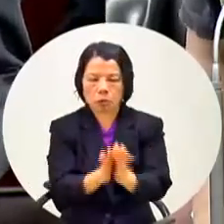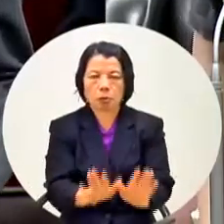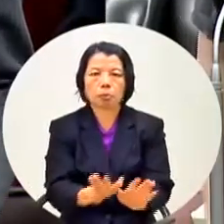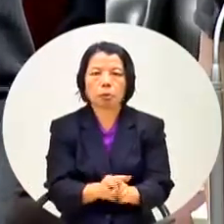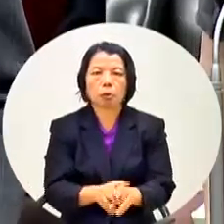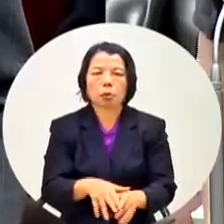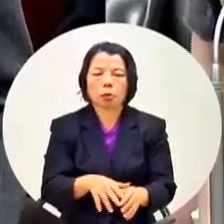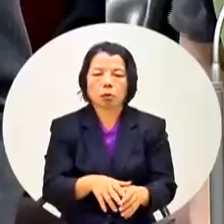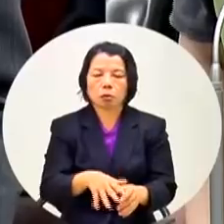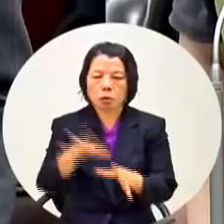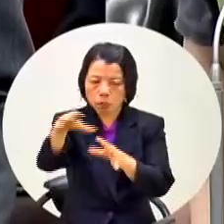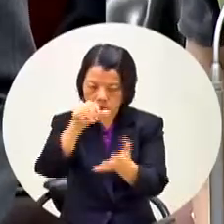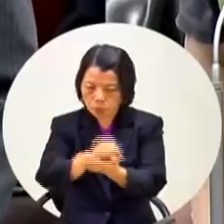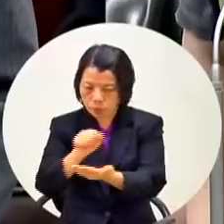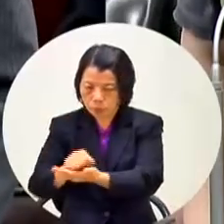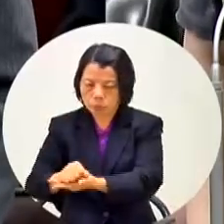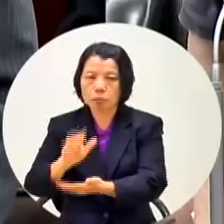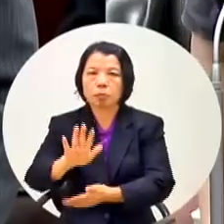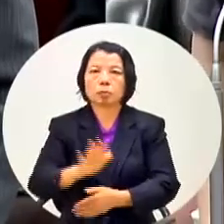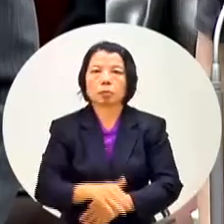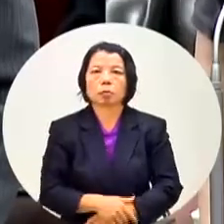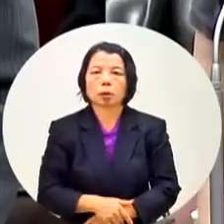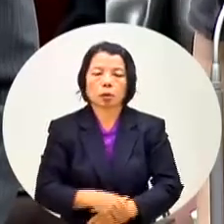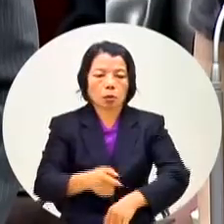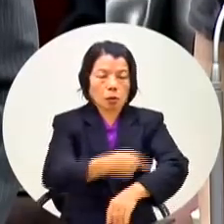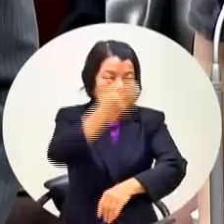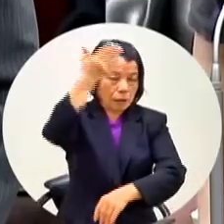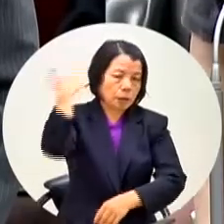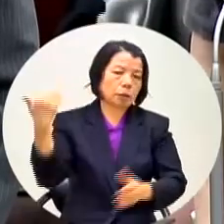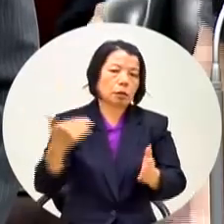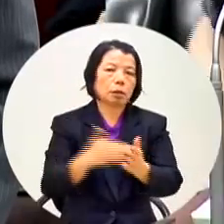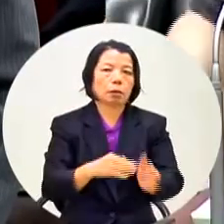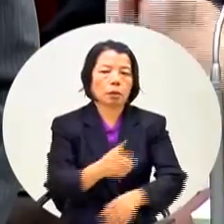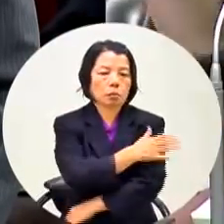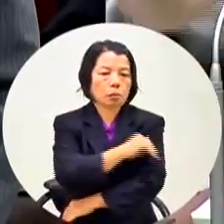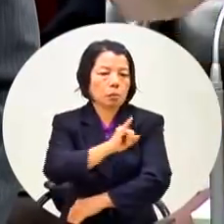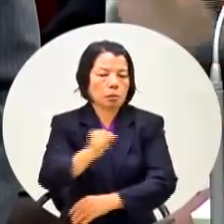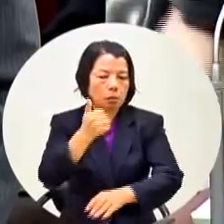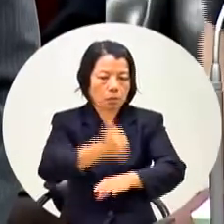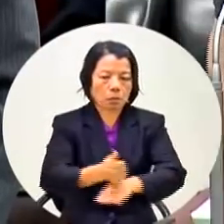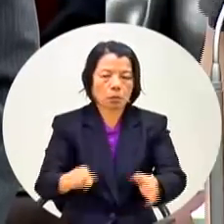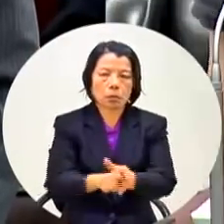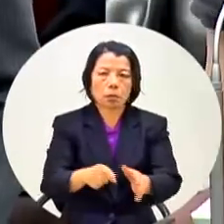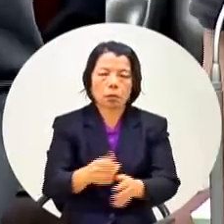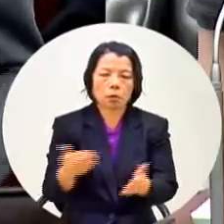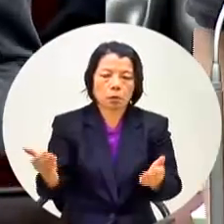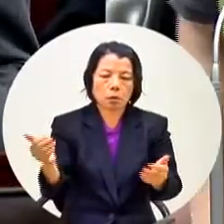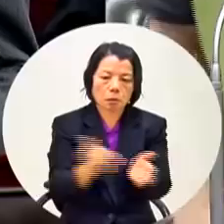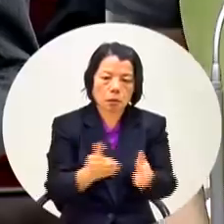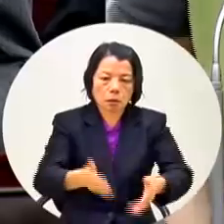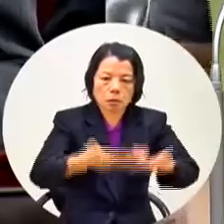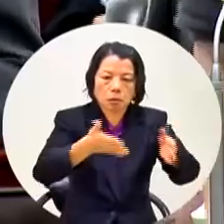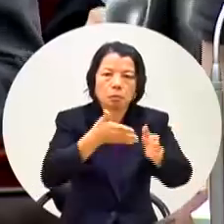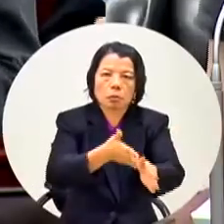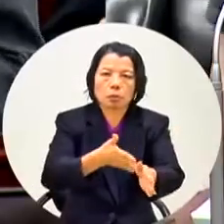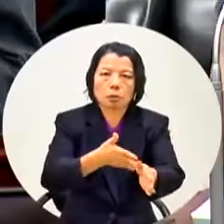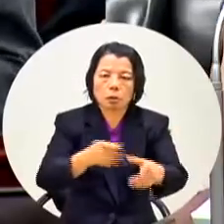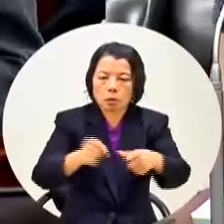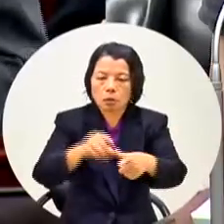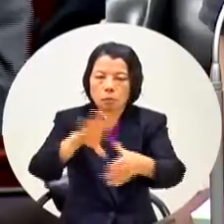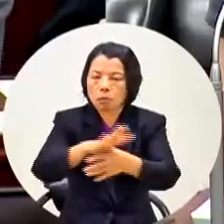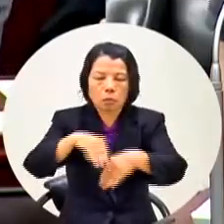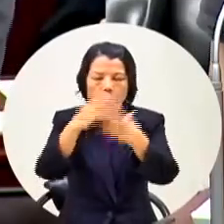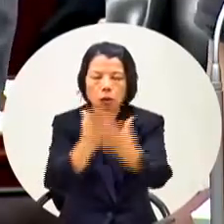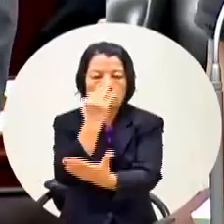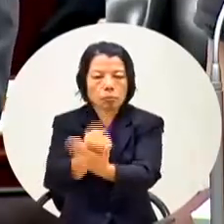说从过去陈局市政府开始做轻轨这个时候，那时候的公文到现在都还留着。 就目前而